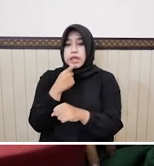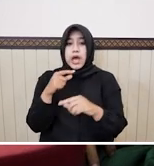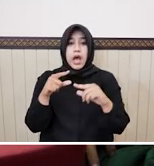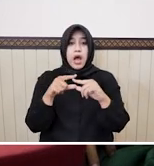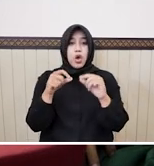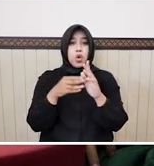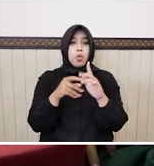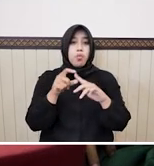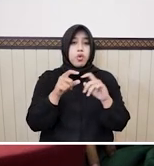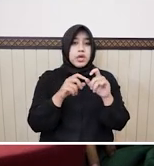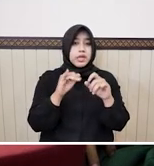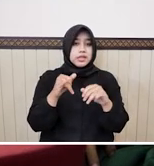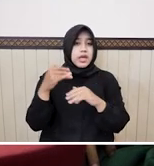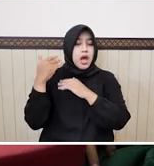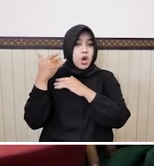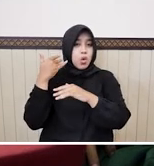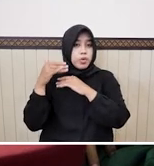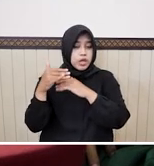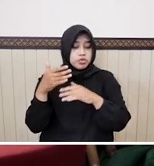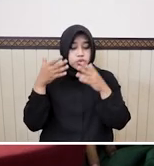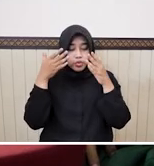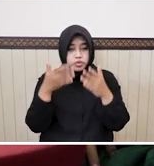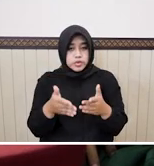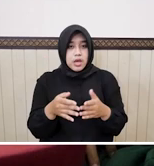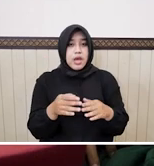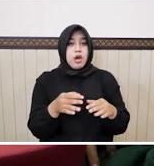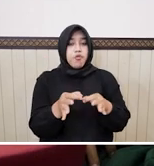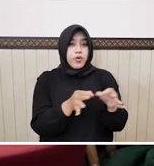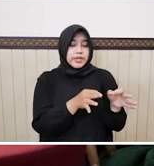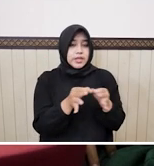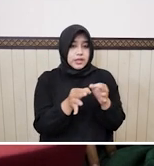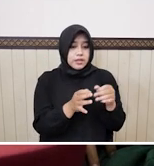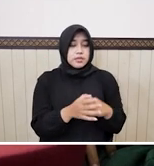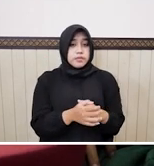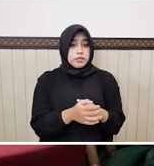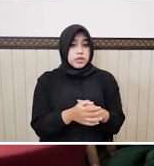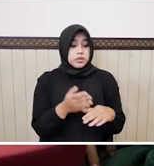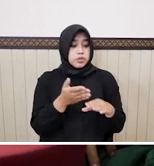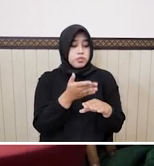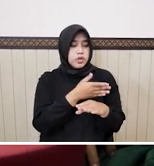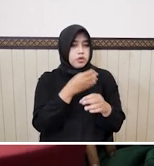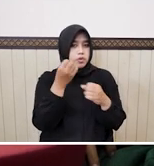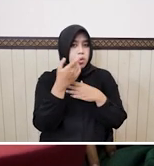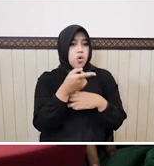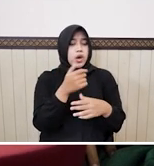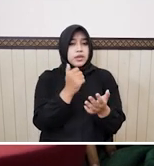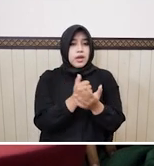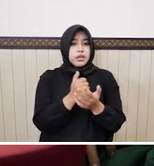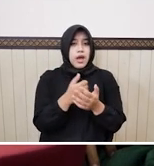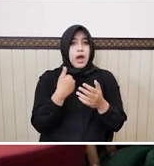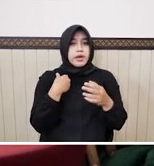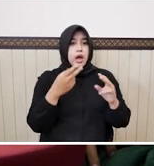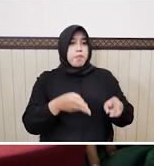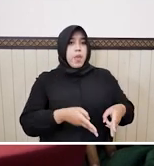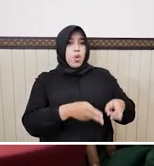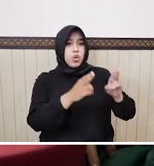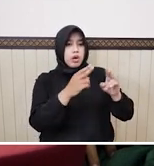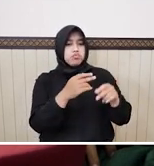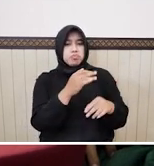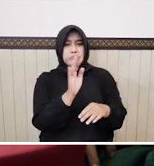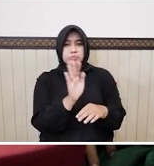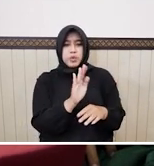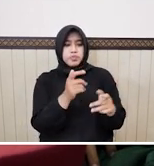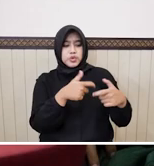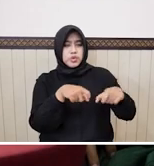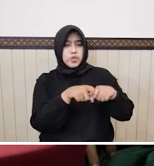yang layak khususnya terkait dengan sarana-prasarana Pak tadi kalau sudah di singgung soal Wah ada bangunan tapi belum sesuai standar dan